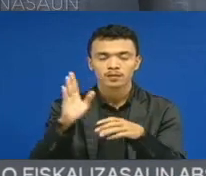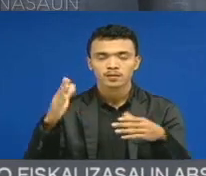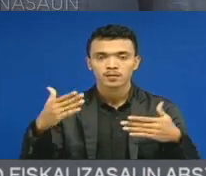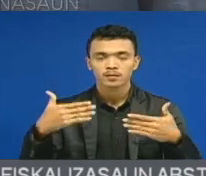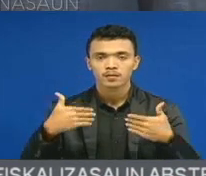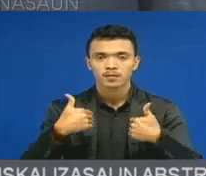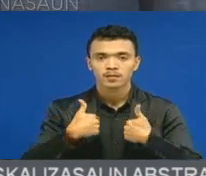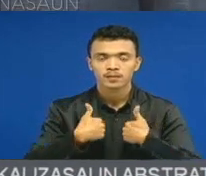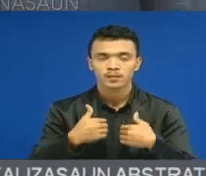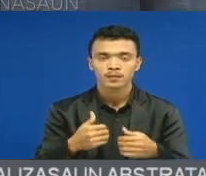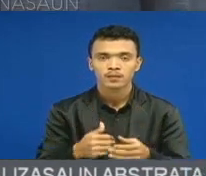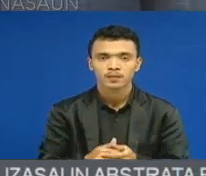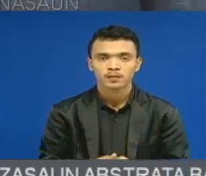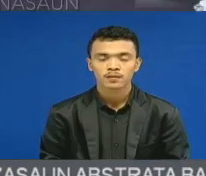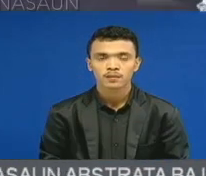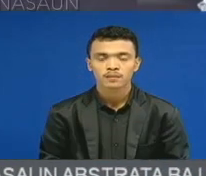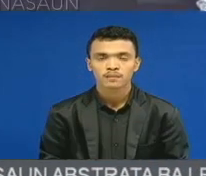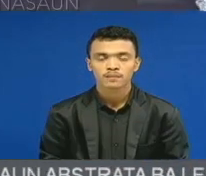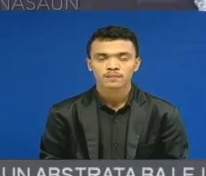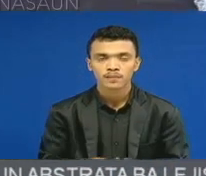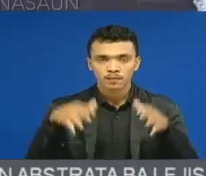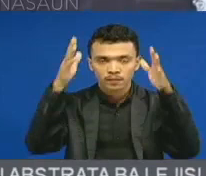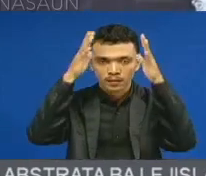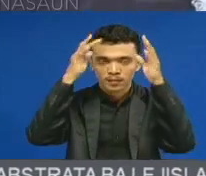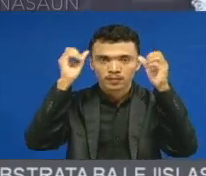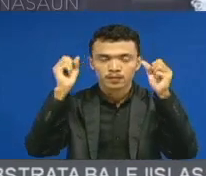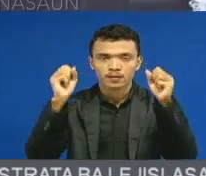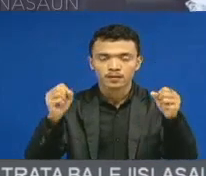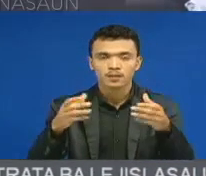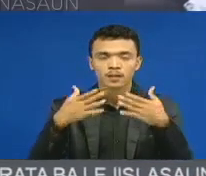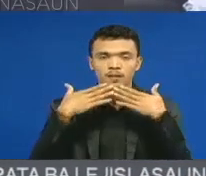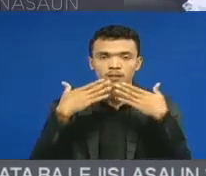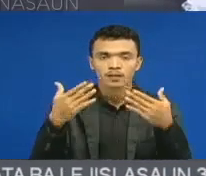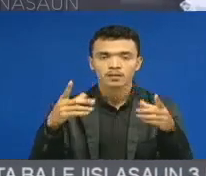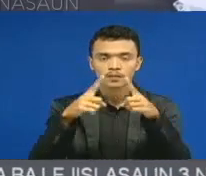industri kehutanan Presiden Republik Indonesia